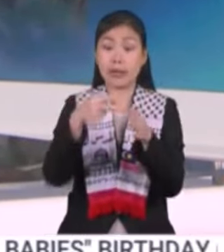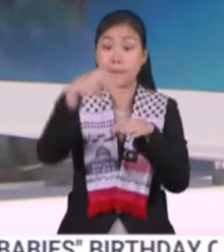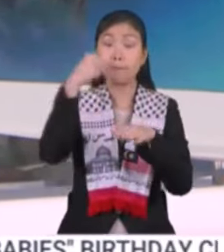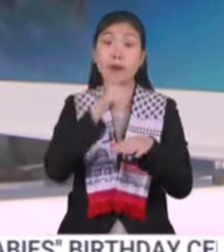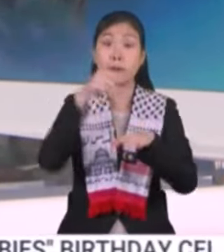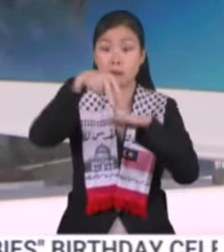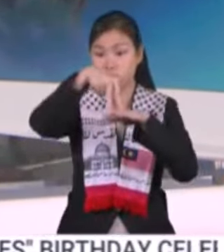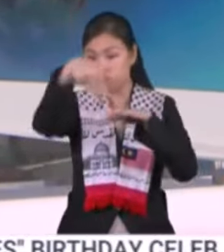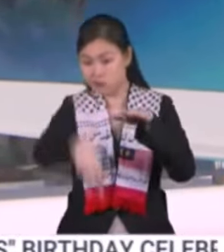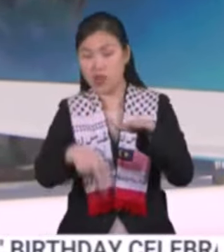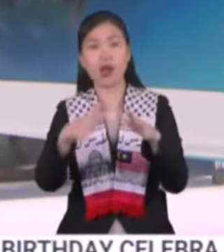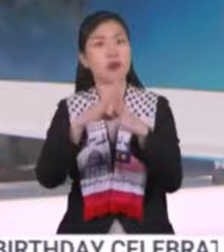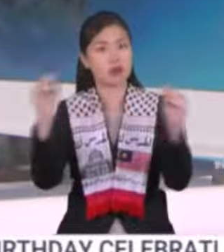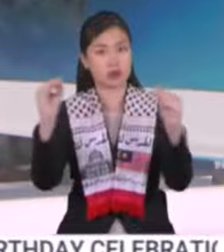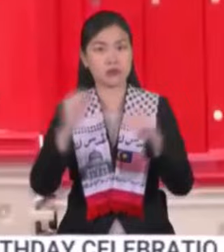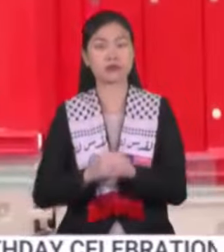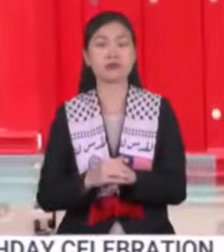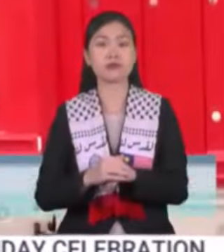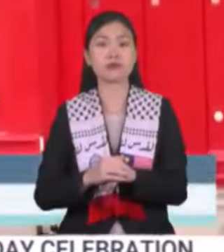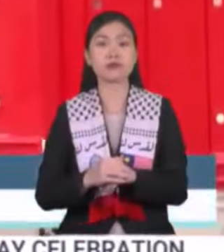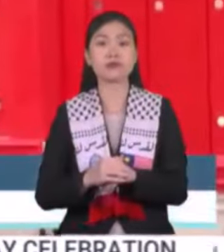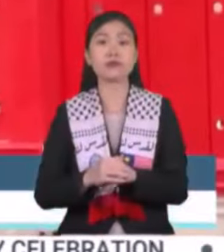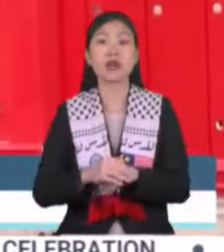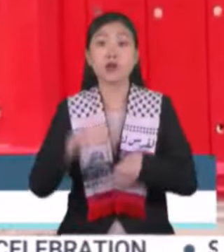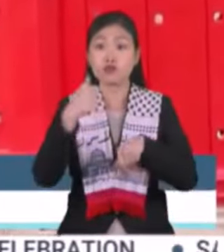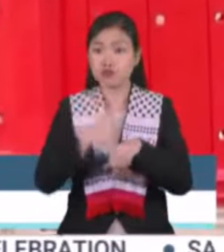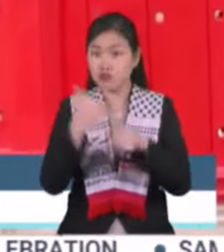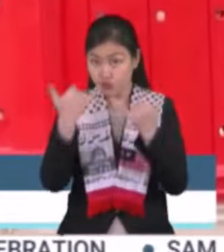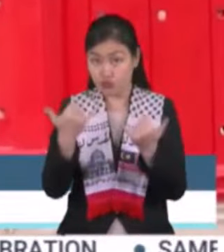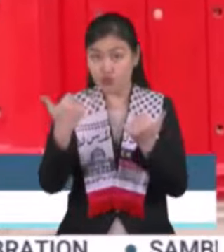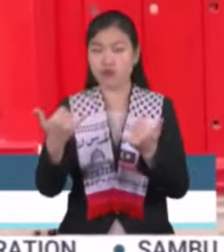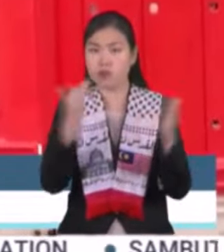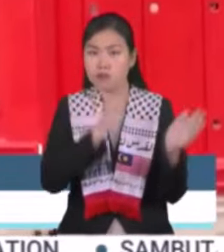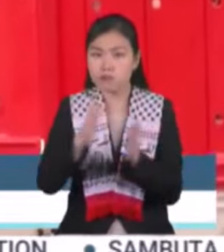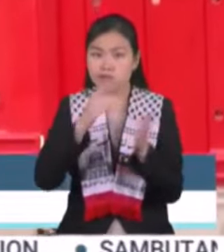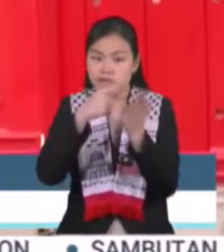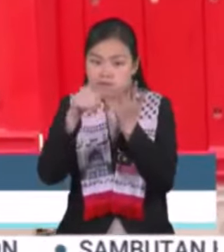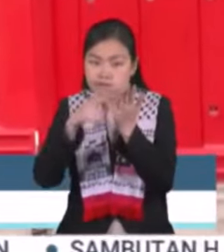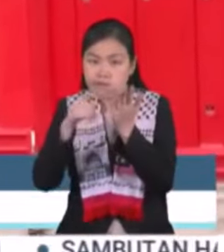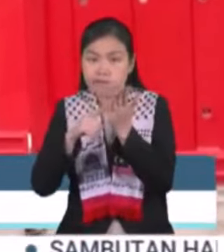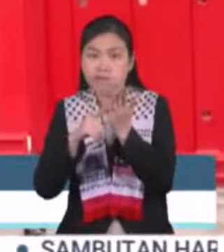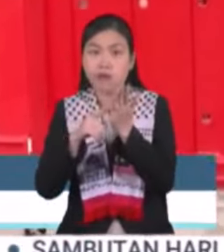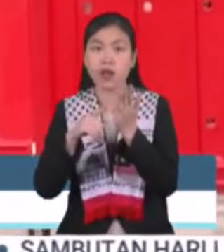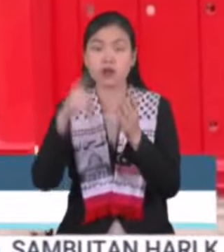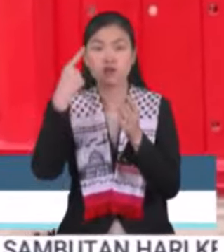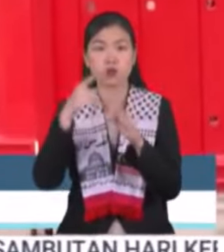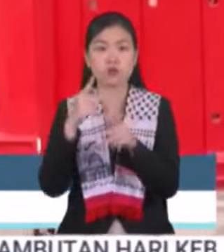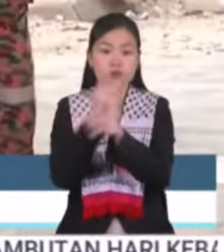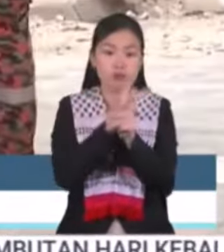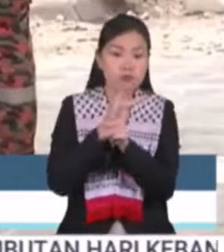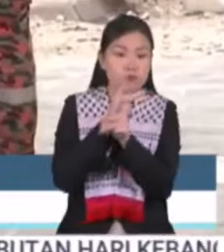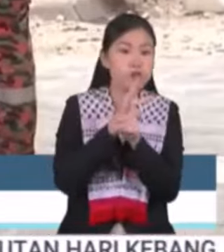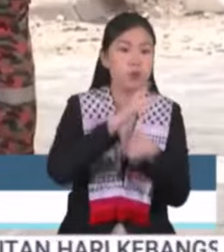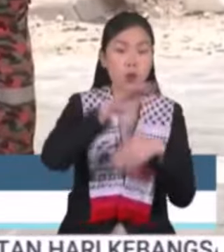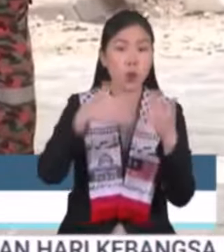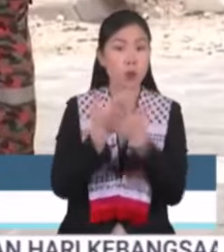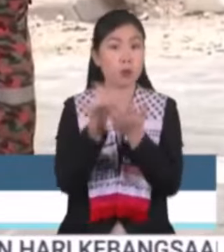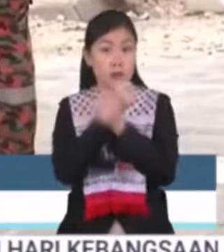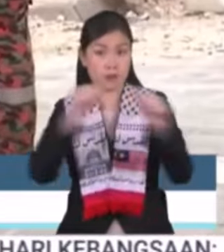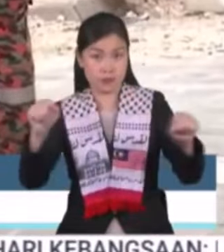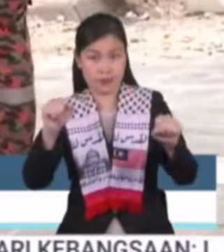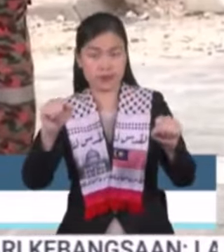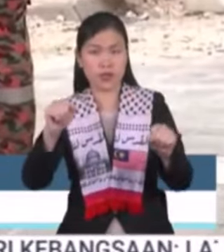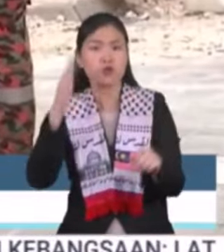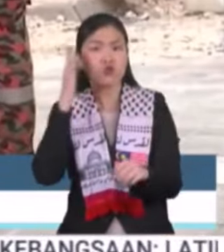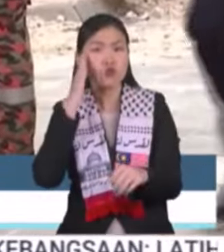Jelos selesai. Tambah beliau, ketika ini pemeriksaan sedang dilakukan bagi memastikan keselamatan awam dan mengenal